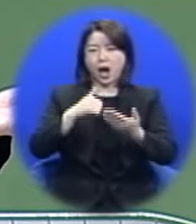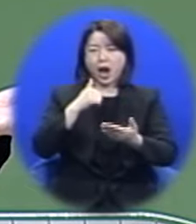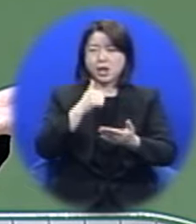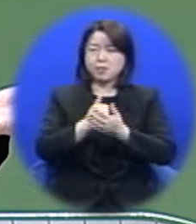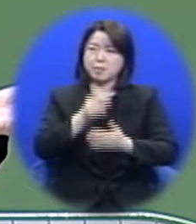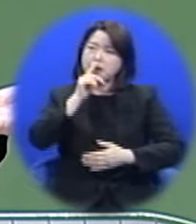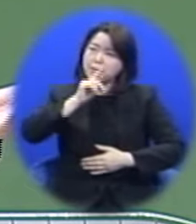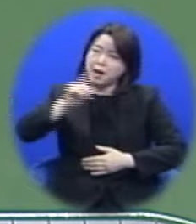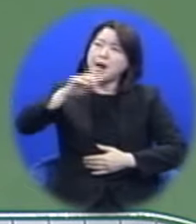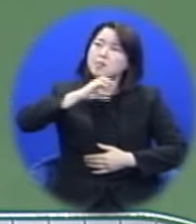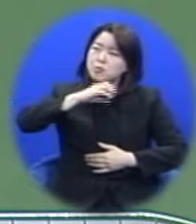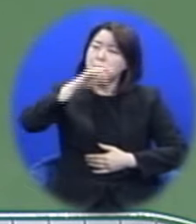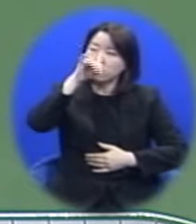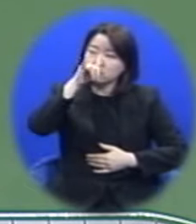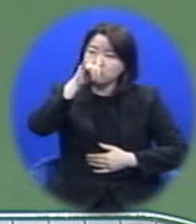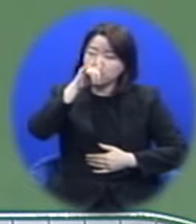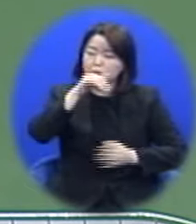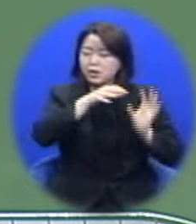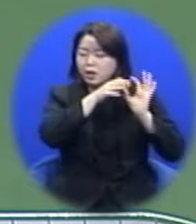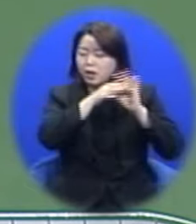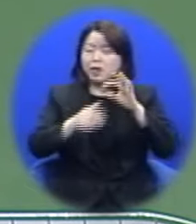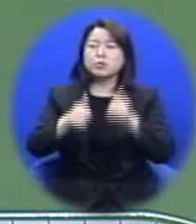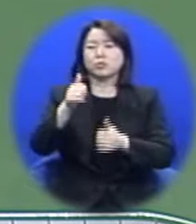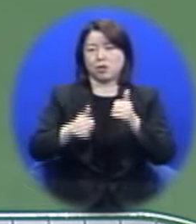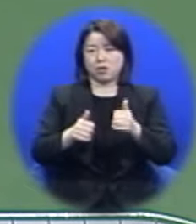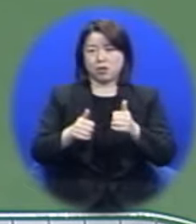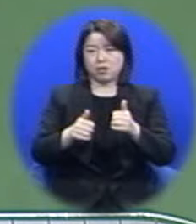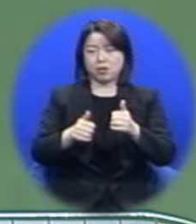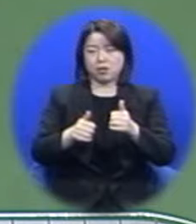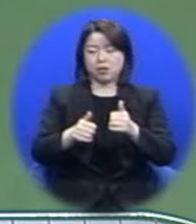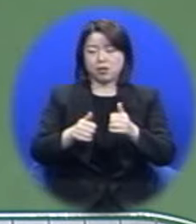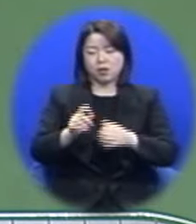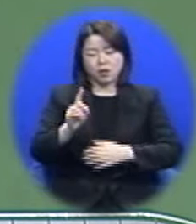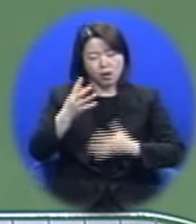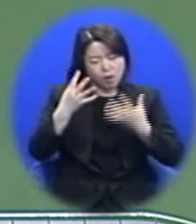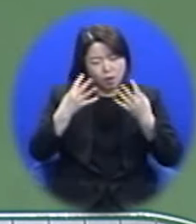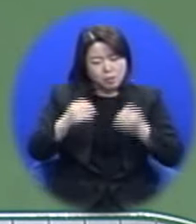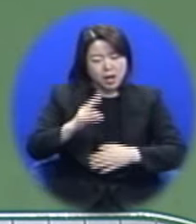시험했던 것입니다. 오죽했으면 아주 이름을 그렇게 지었겠습니까?